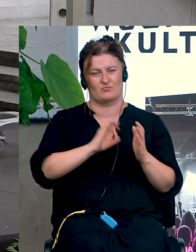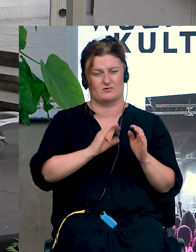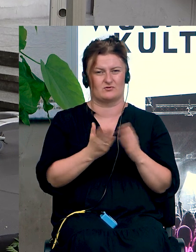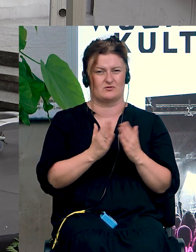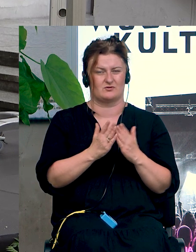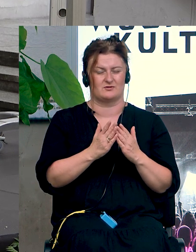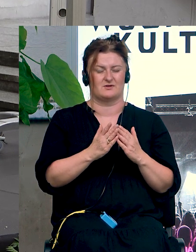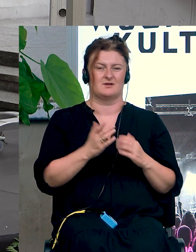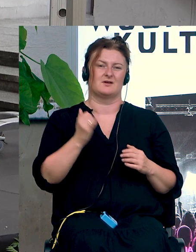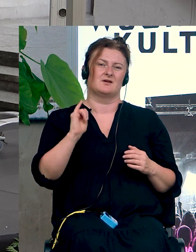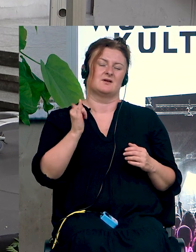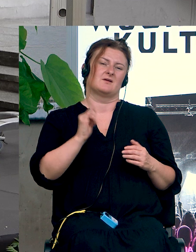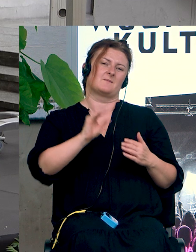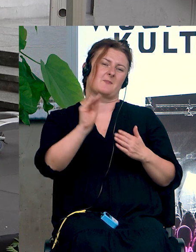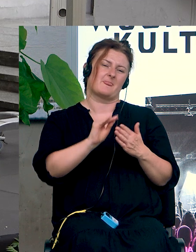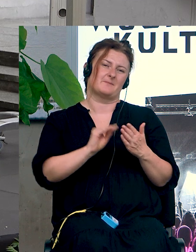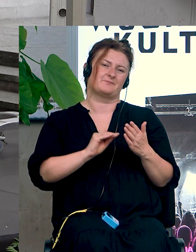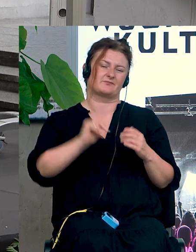я написала «Шапочку і кита»,